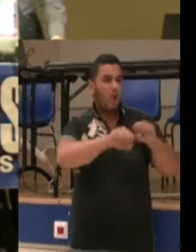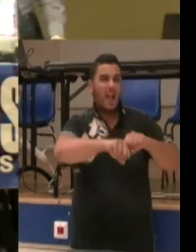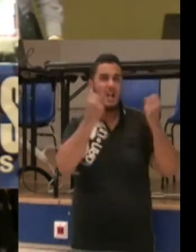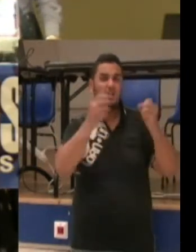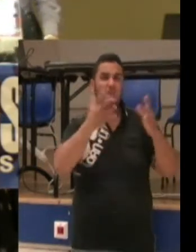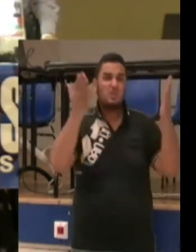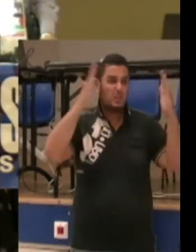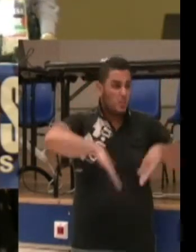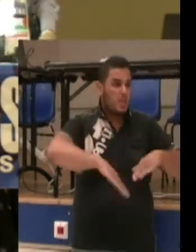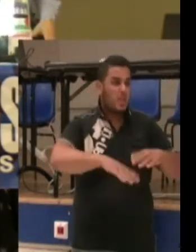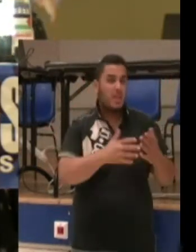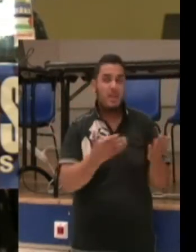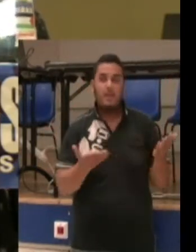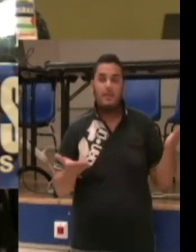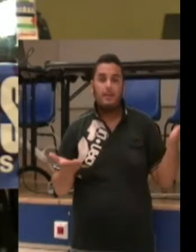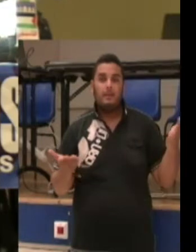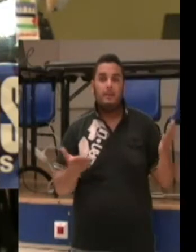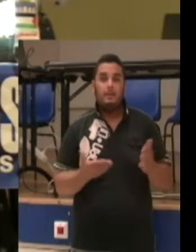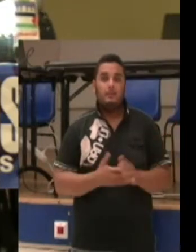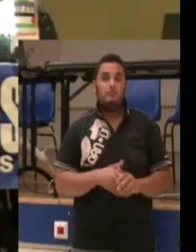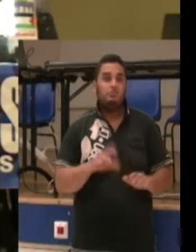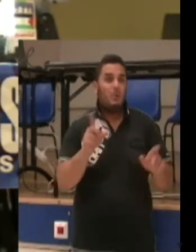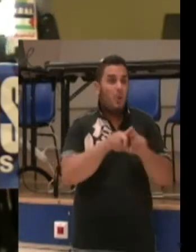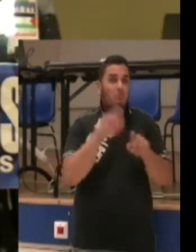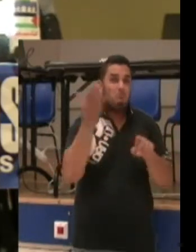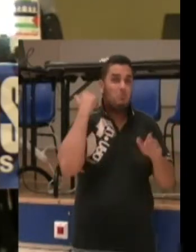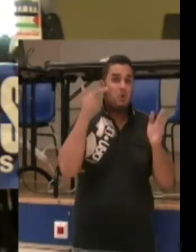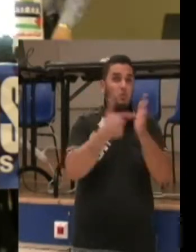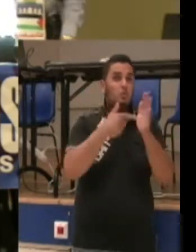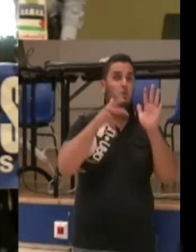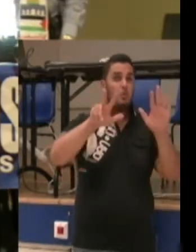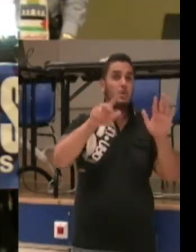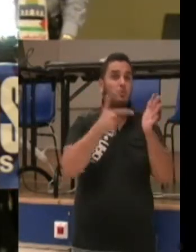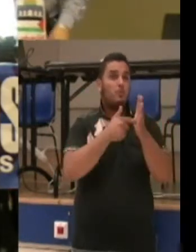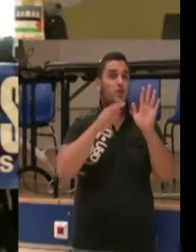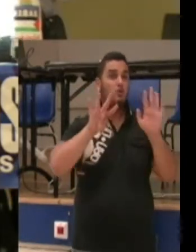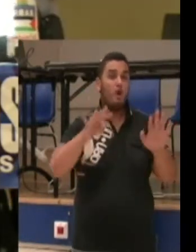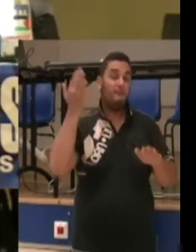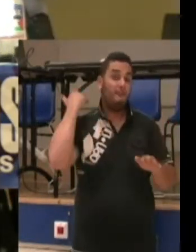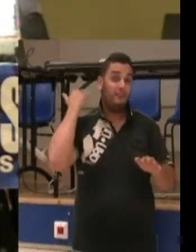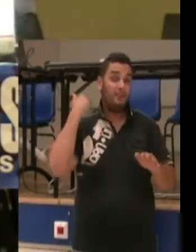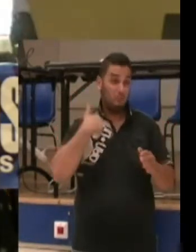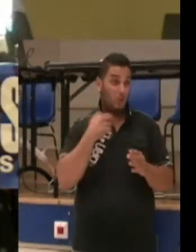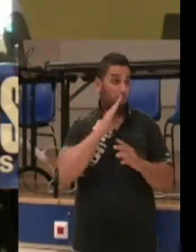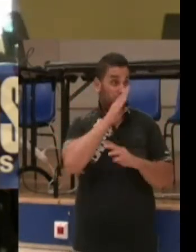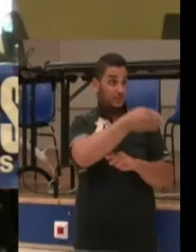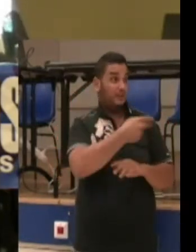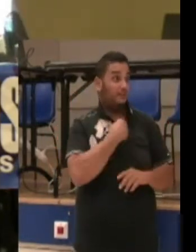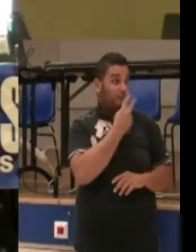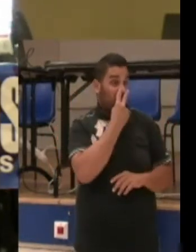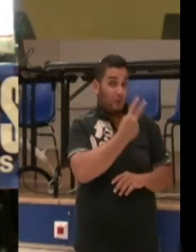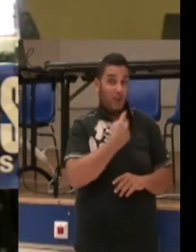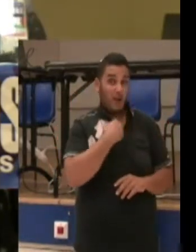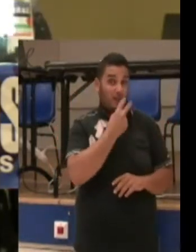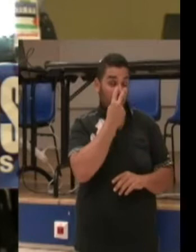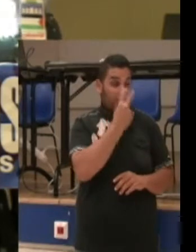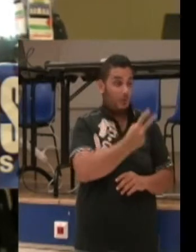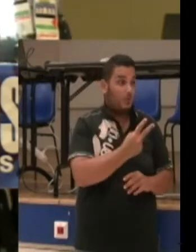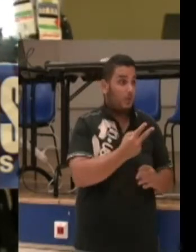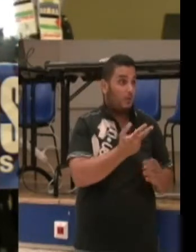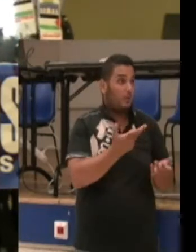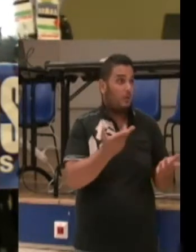des événements déroulés en 2008-2009. Et j'étais aussi un des composants